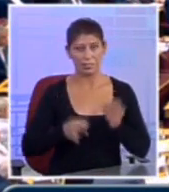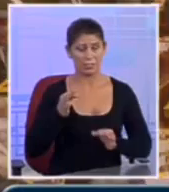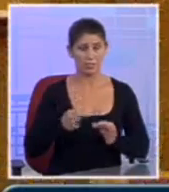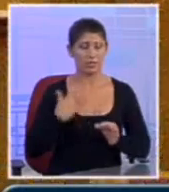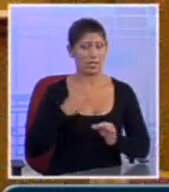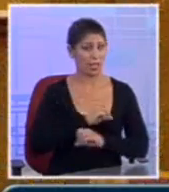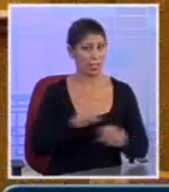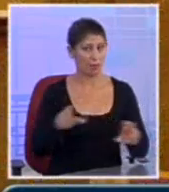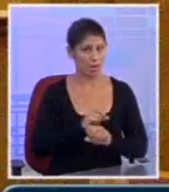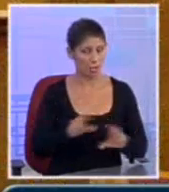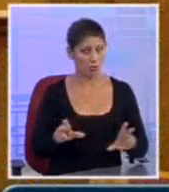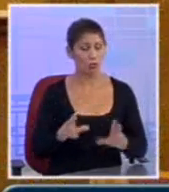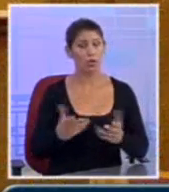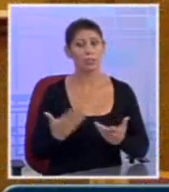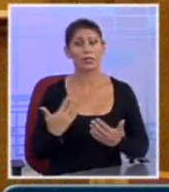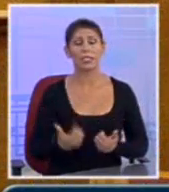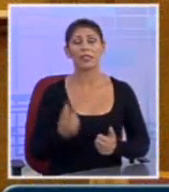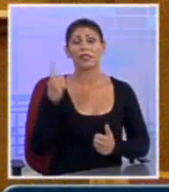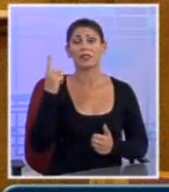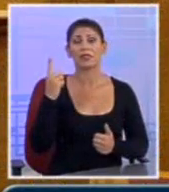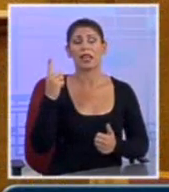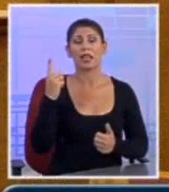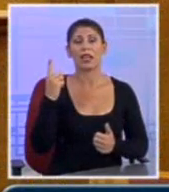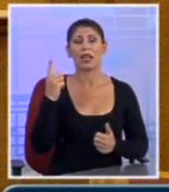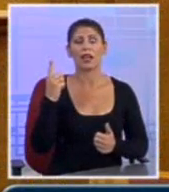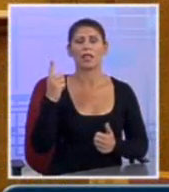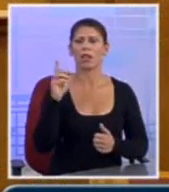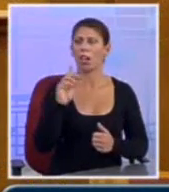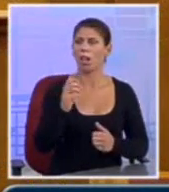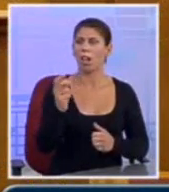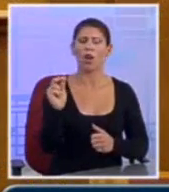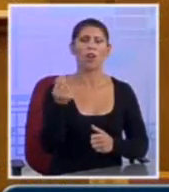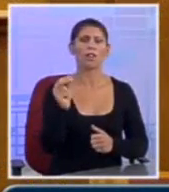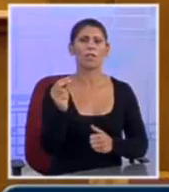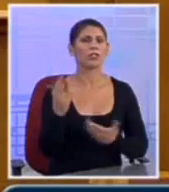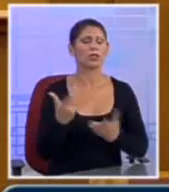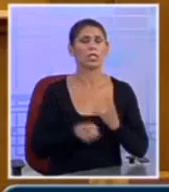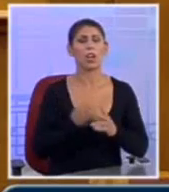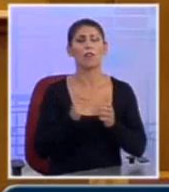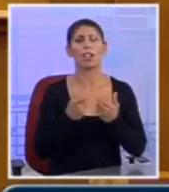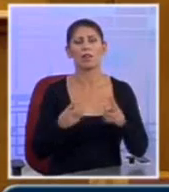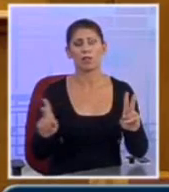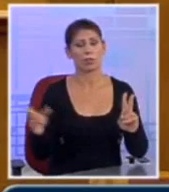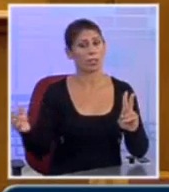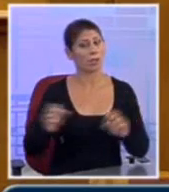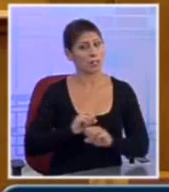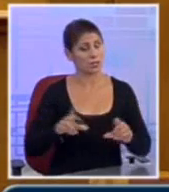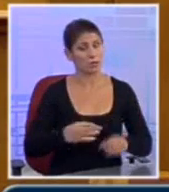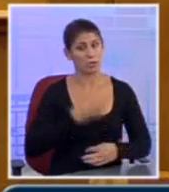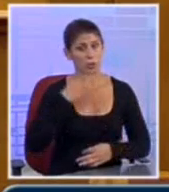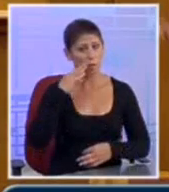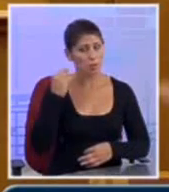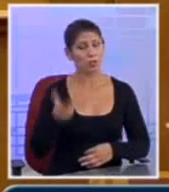σας ενημερώσω, ότι έχει και ένα ορφανό. Ποιο είναι το ορφανό? Ο νεοφιλελευθερισμός. Μας ενημέρωσε ο κύριος